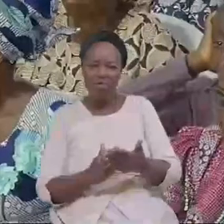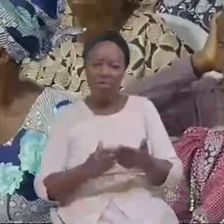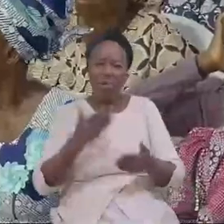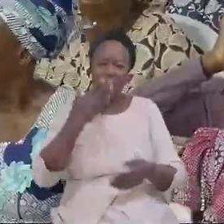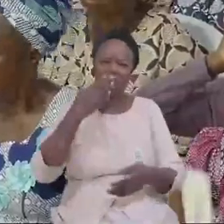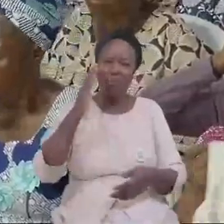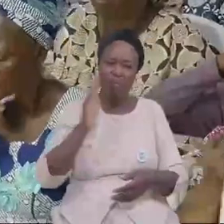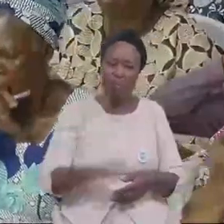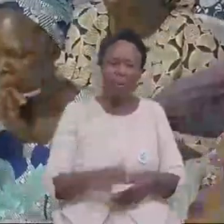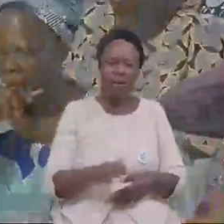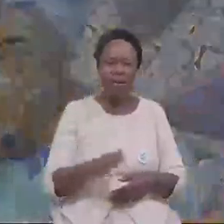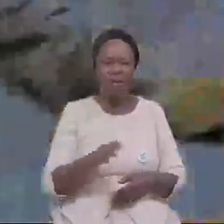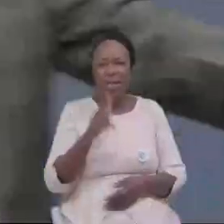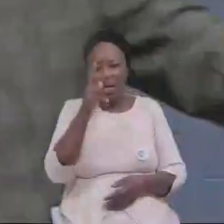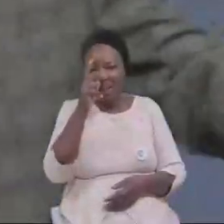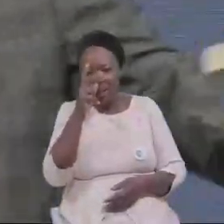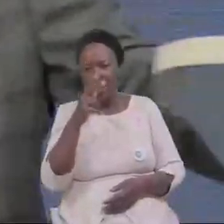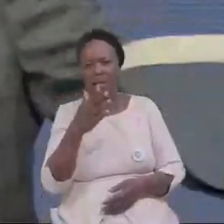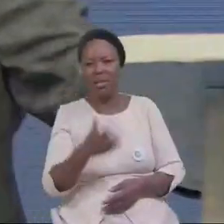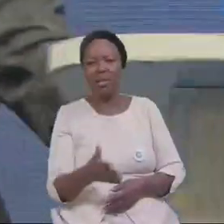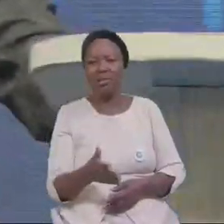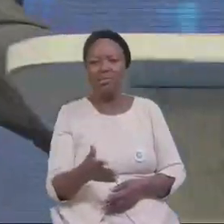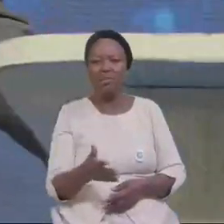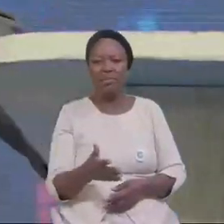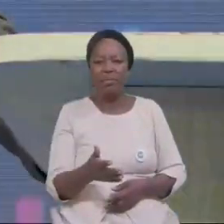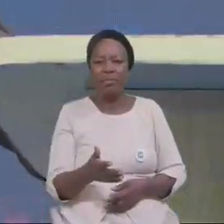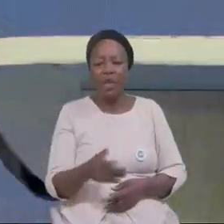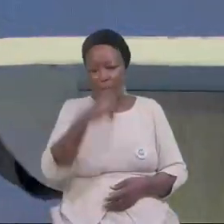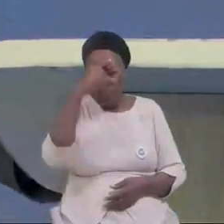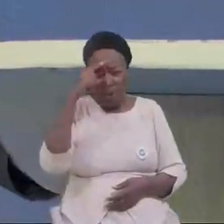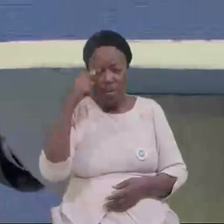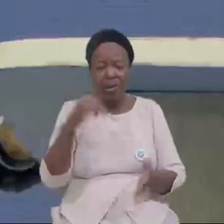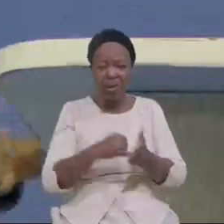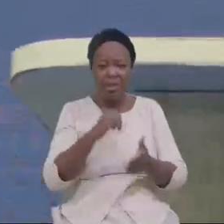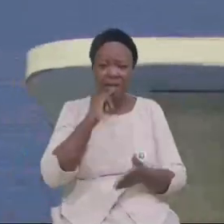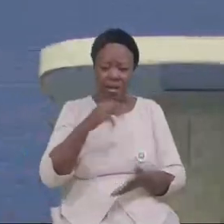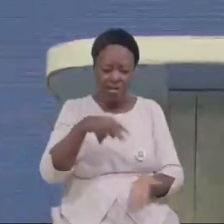des insectes indésirables. Parce que c'est stagnant,